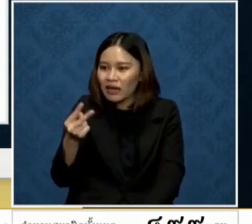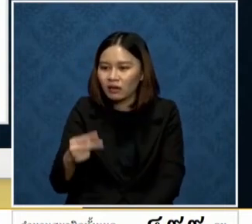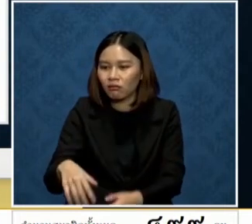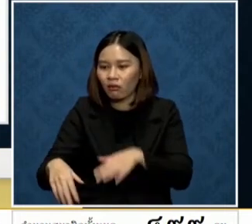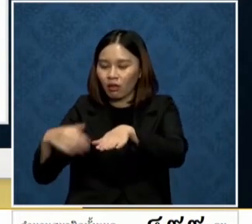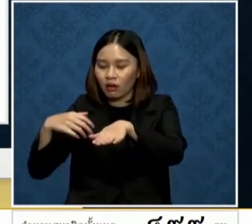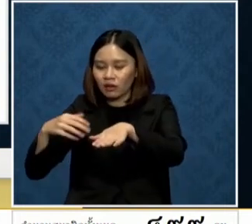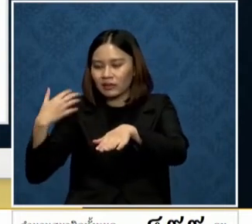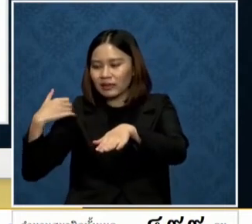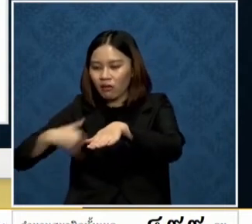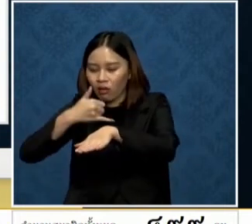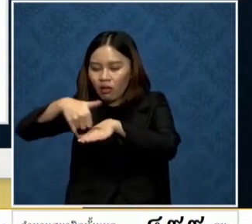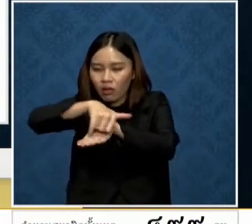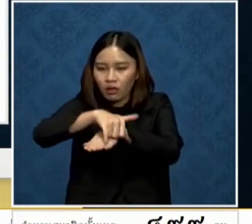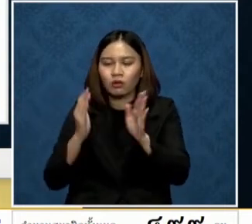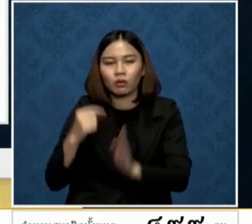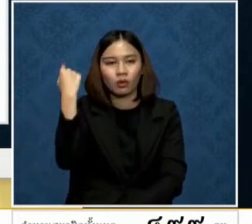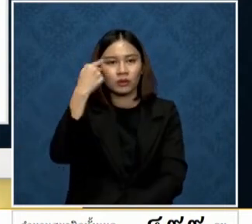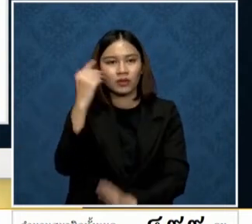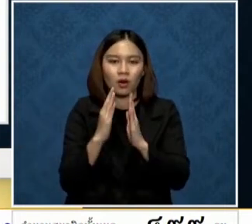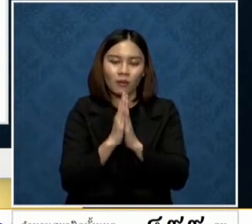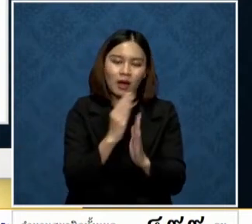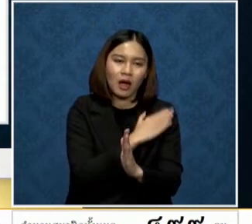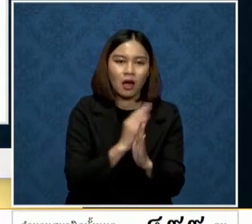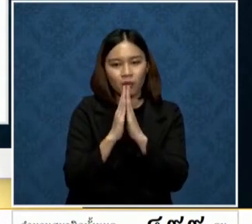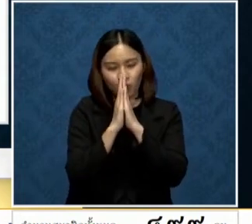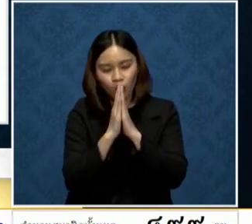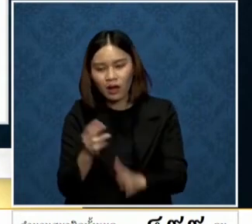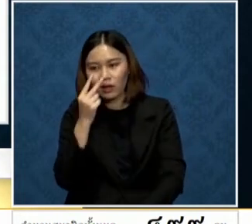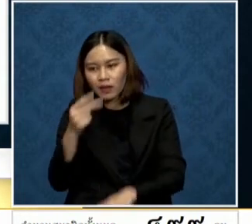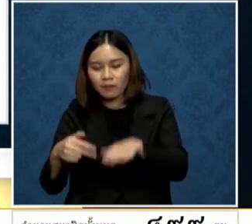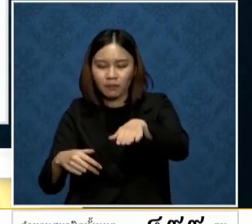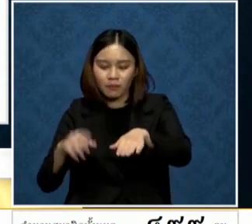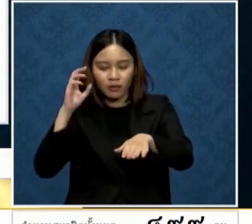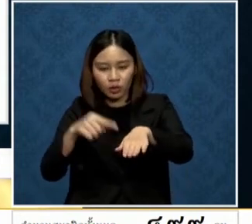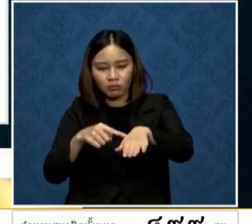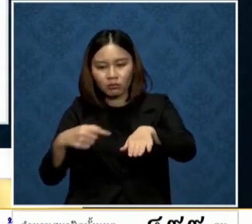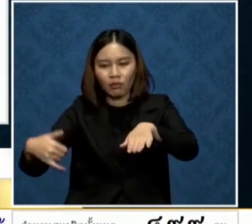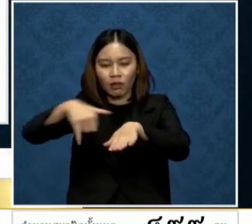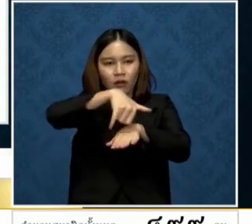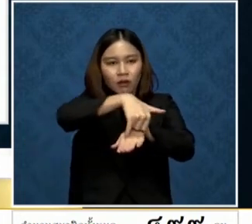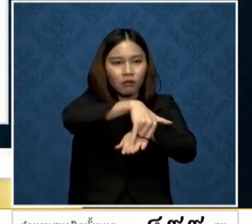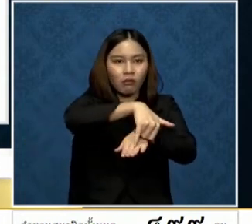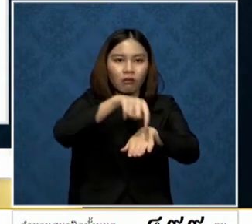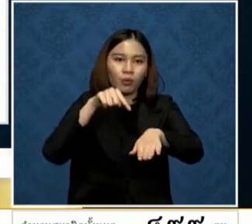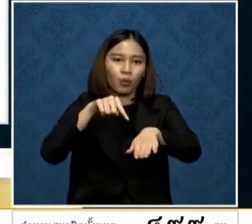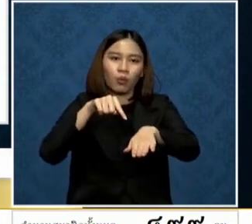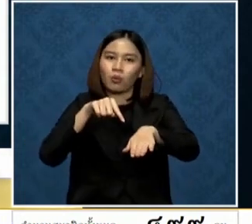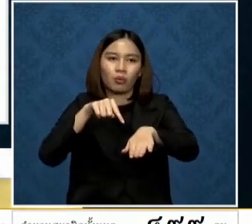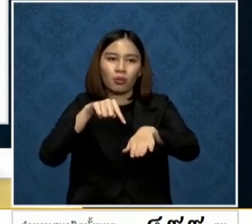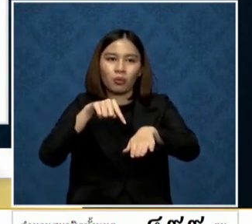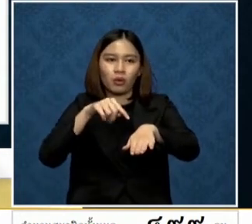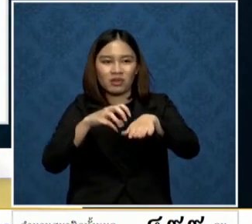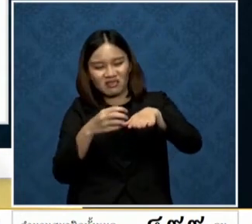แบบนี้นะคะนักท่องเที่ยวไปเที่ยวบนเขาไปไหว้พระลงมาก็จะเจอรถตัวเองแบบเยค่ะแล้วลิงที่นั่นเขาแอดวานมากนะคะเขา